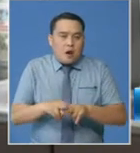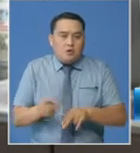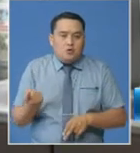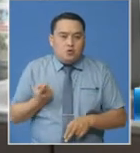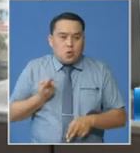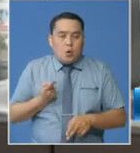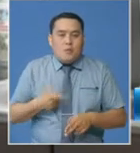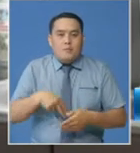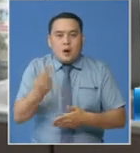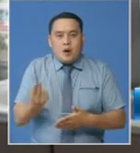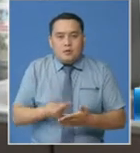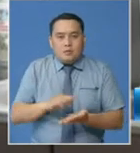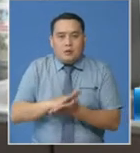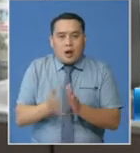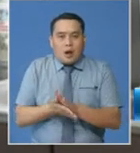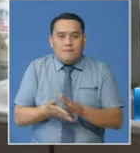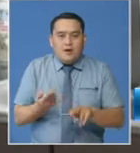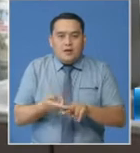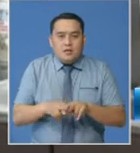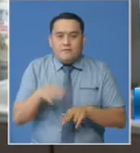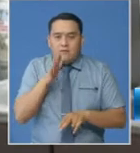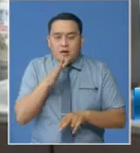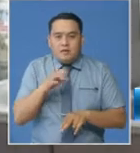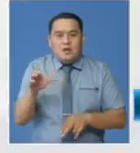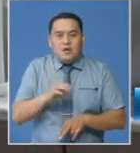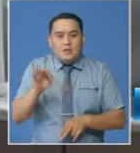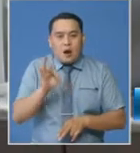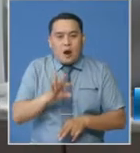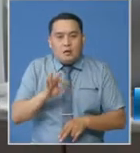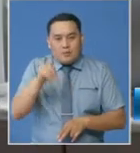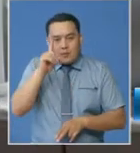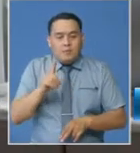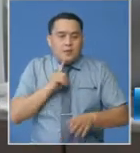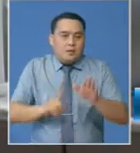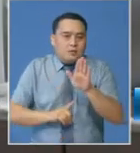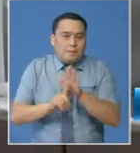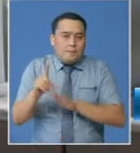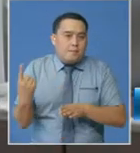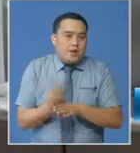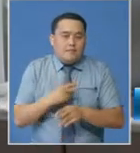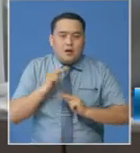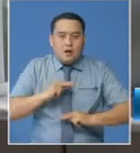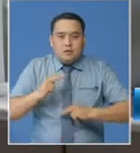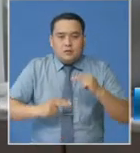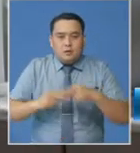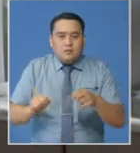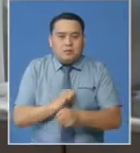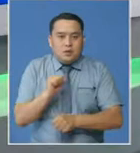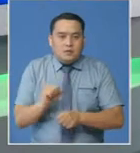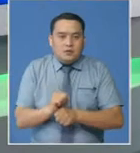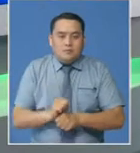ожидаем, что после подписания соглашения примерно в это время, на сентябрь или октябрь, уже начнутся и первые работы по строительству станции.